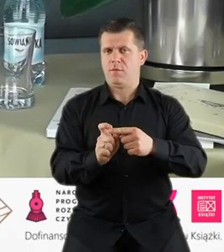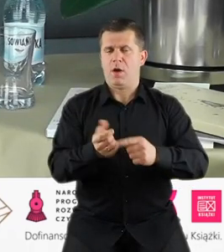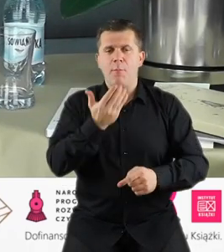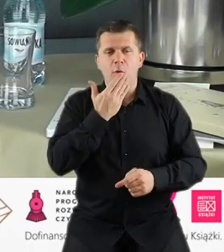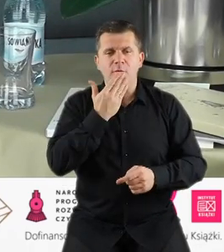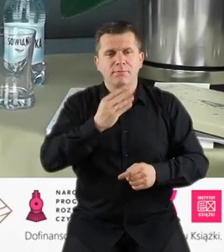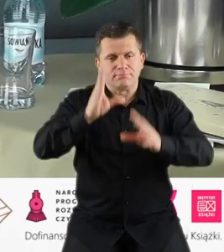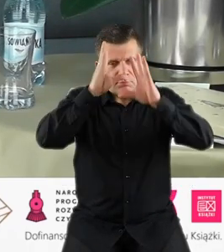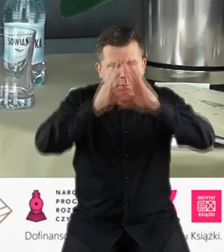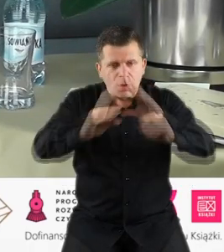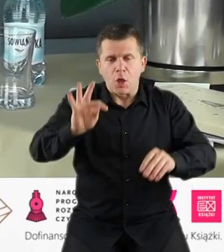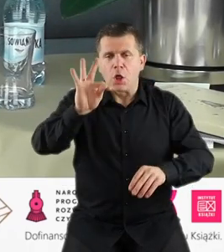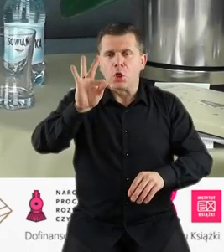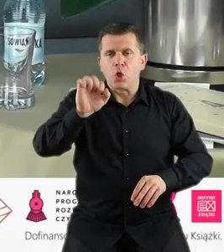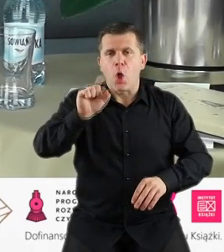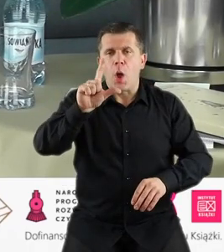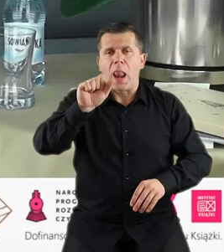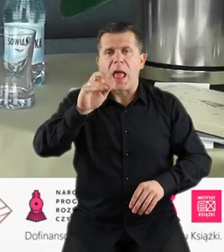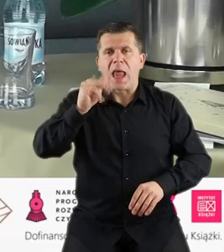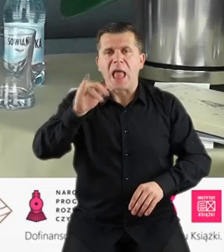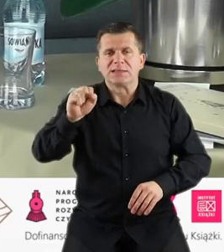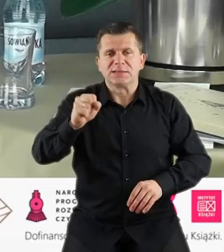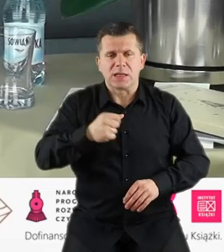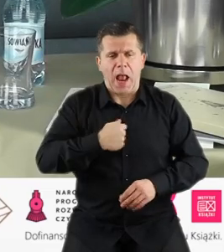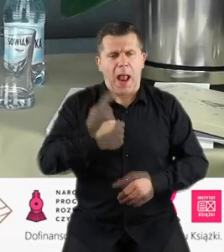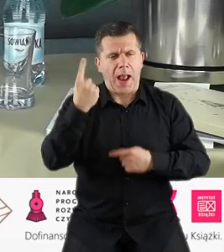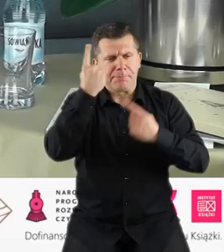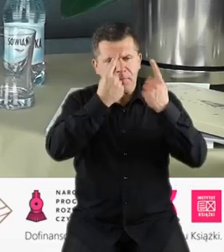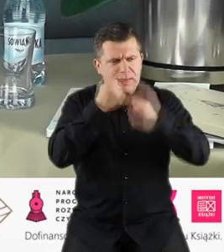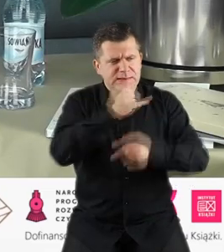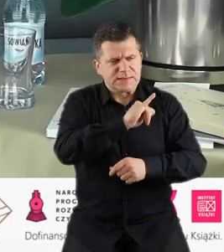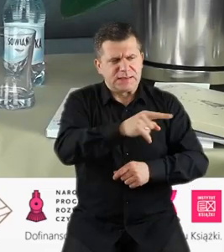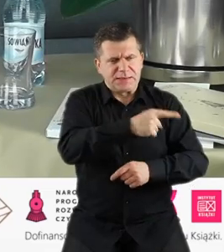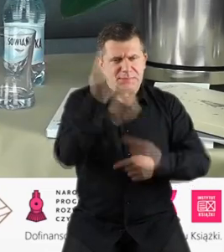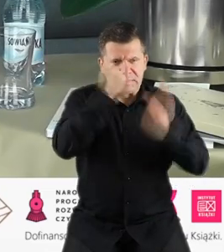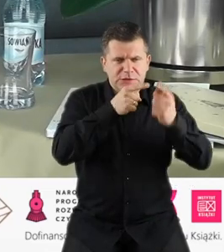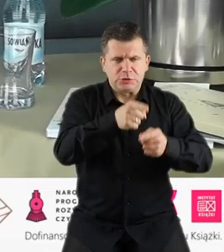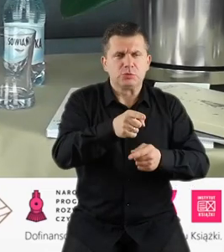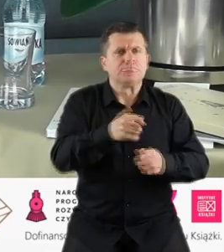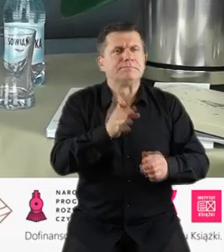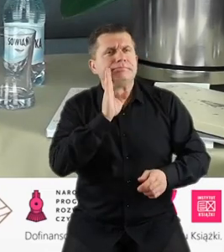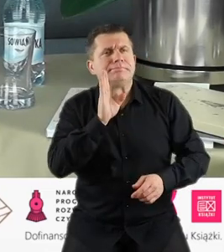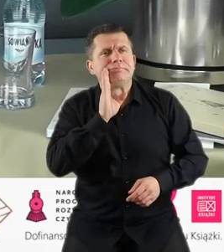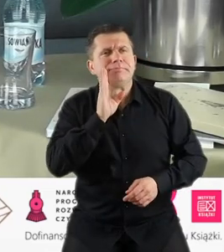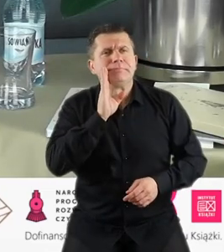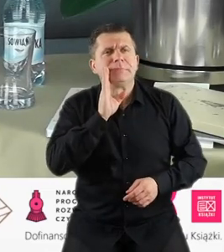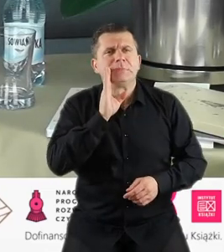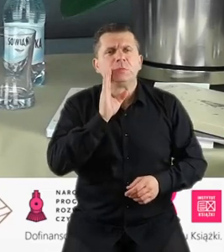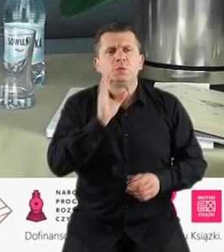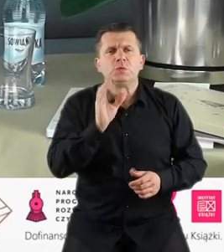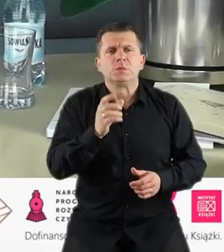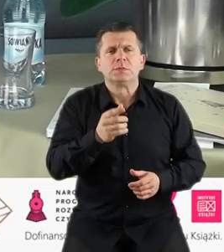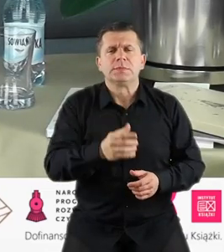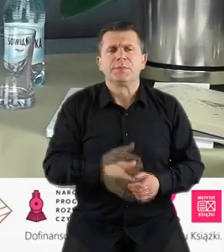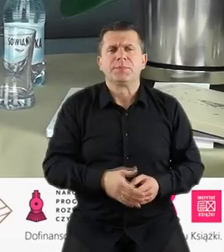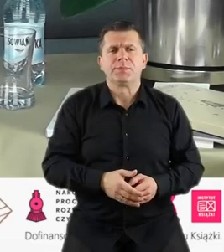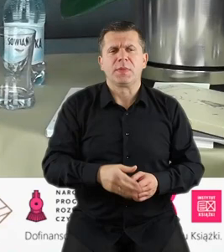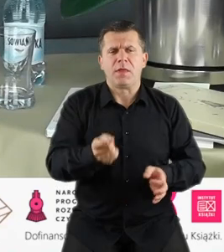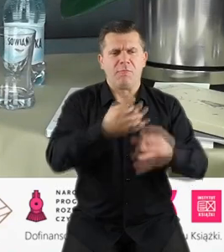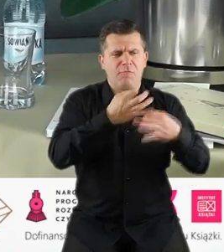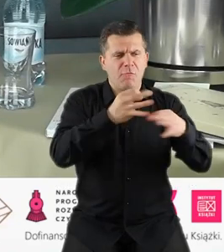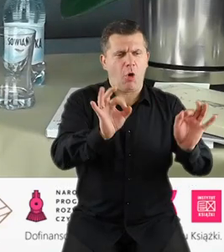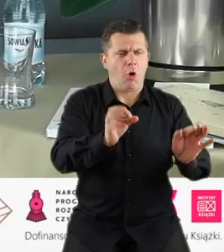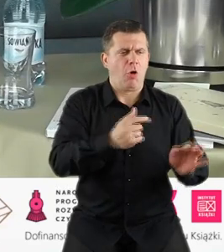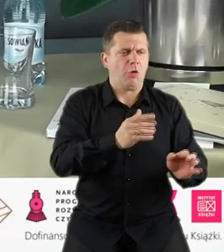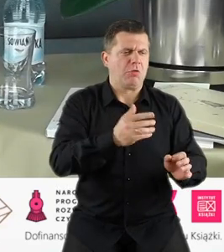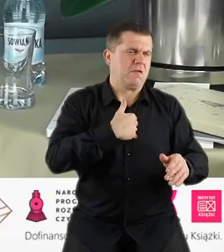Mówimy tolerancja i jedni myślą, a tolerancja, czyli coś, co sprawi, że wolno